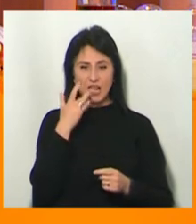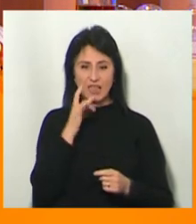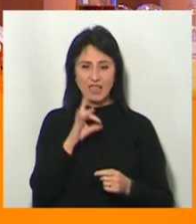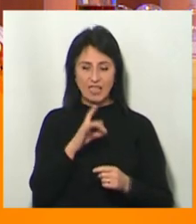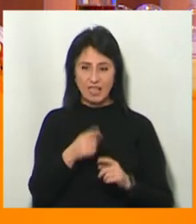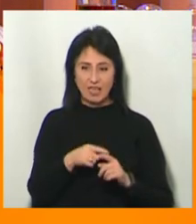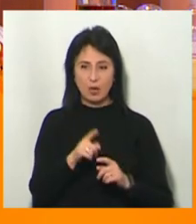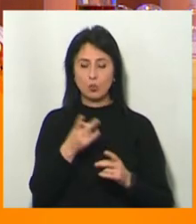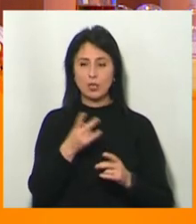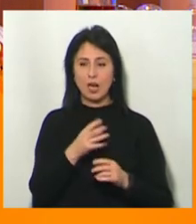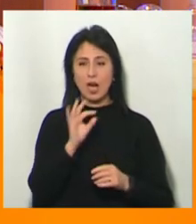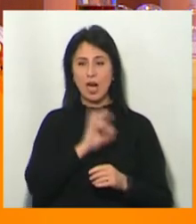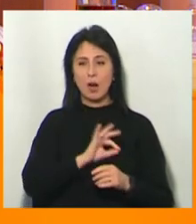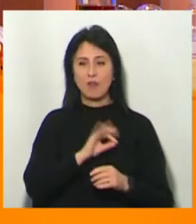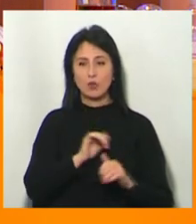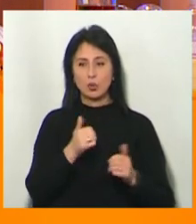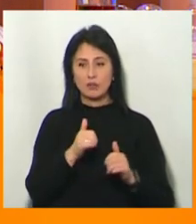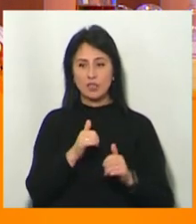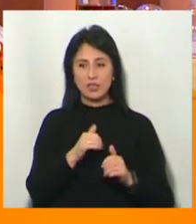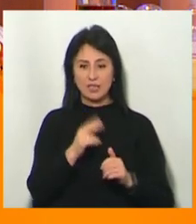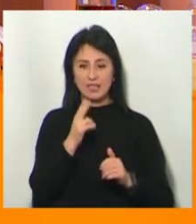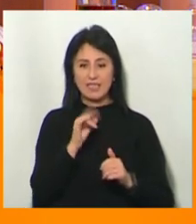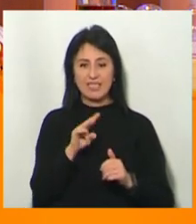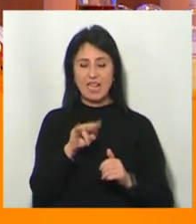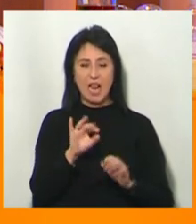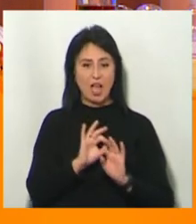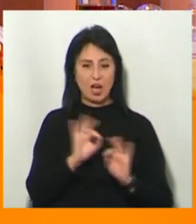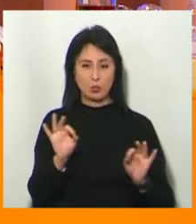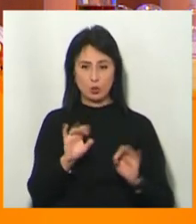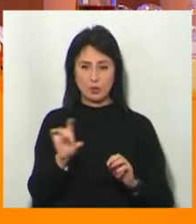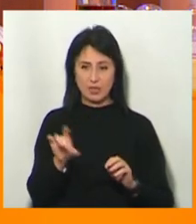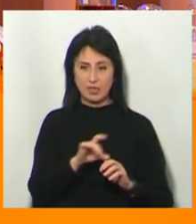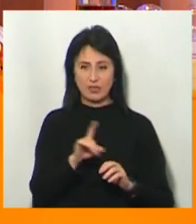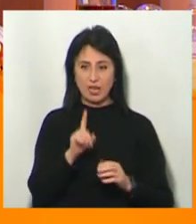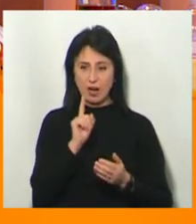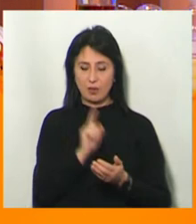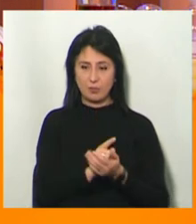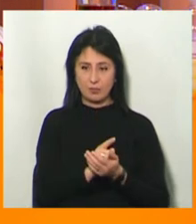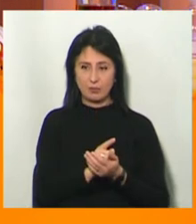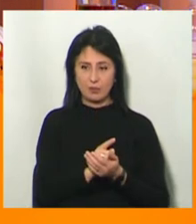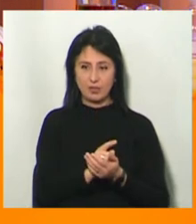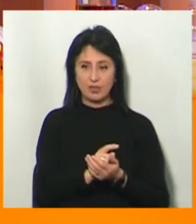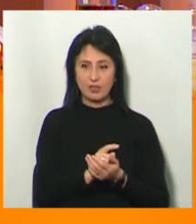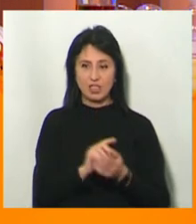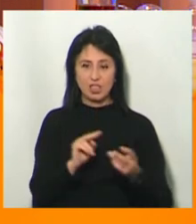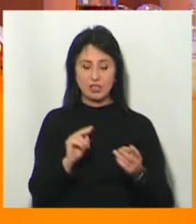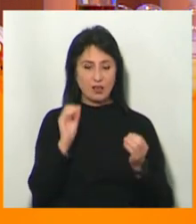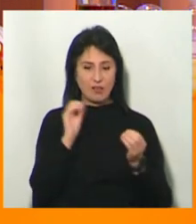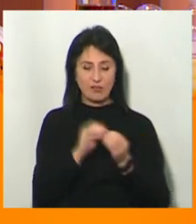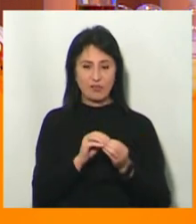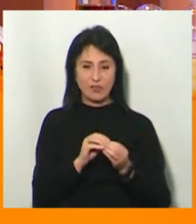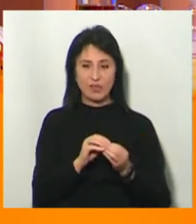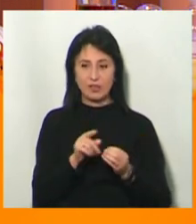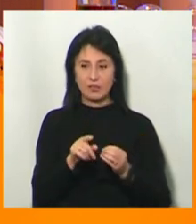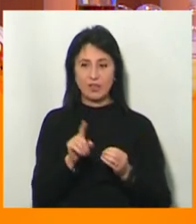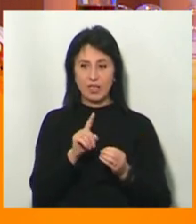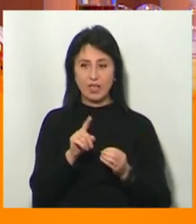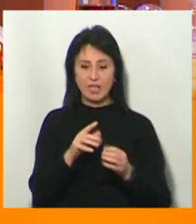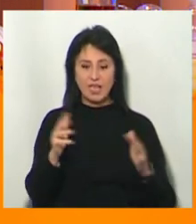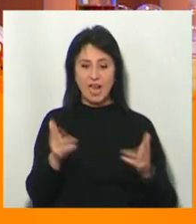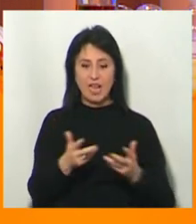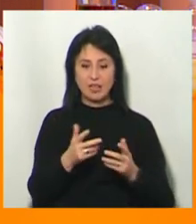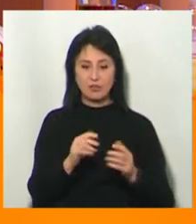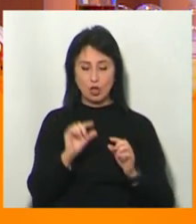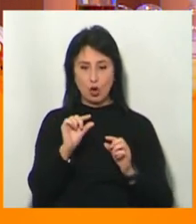თხილეული, რომელიც უნდა გამოვიყენოთ როგორც ცილის არაჩვეულებრივი წყარო და რასაკვირველია შეუცვლელი ცხიმის წყარო, რომელიც